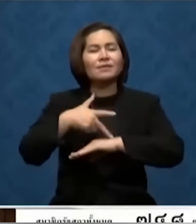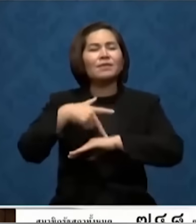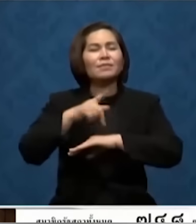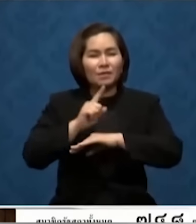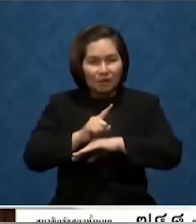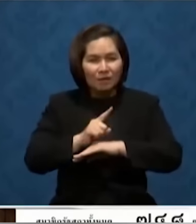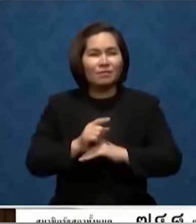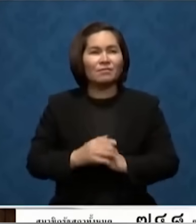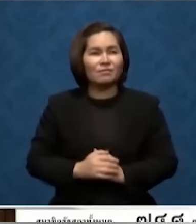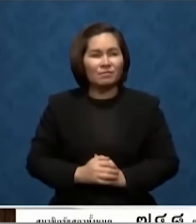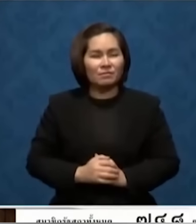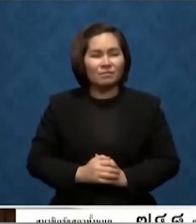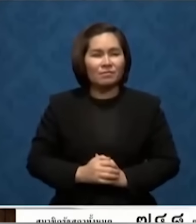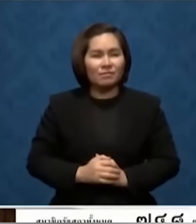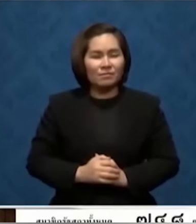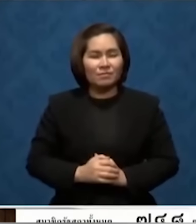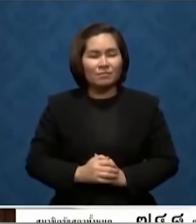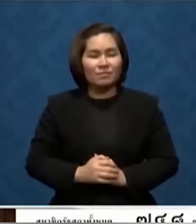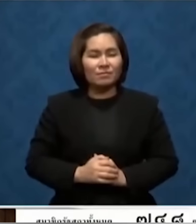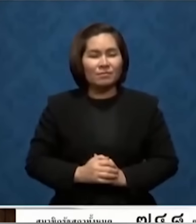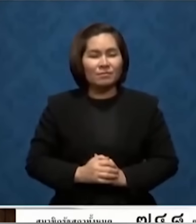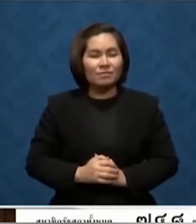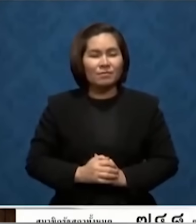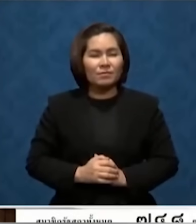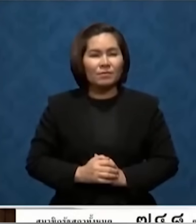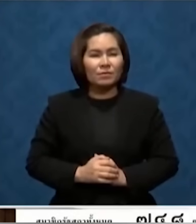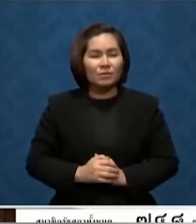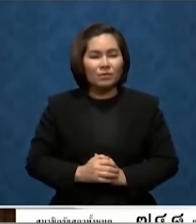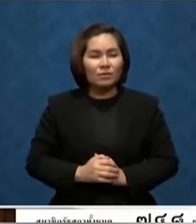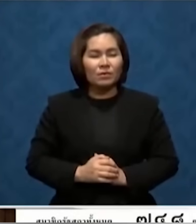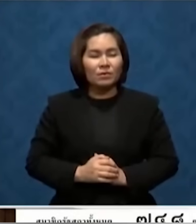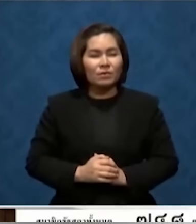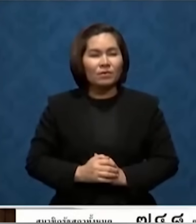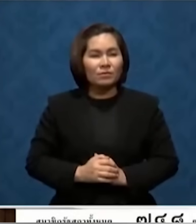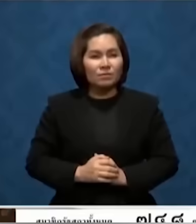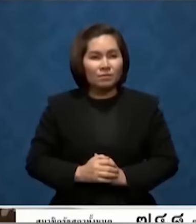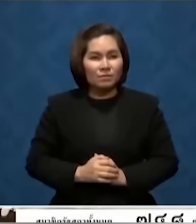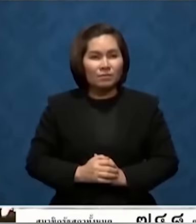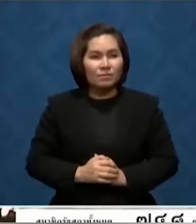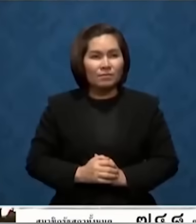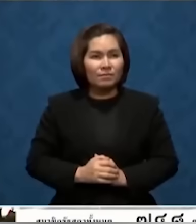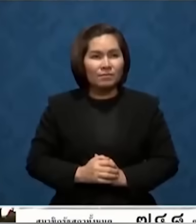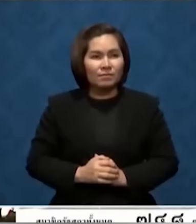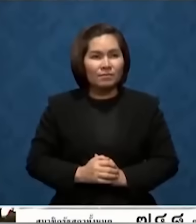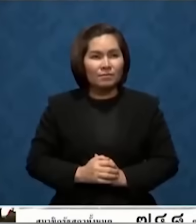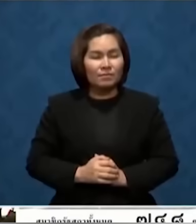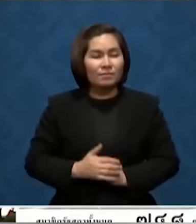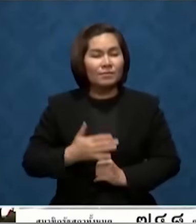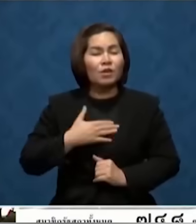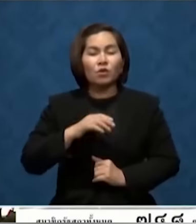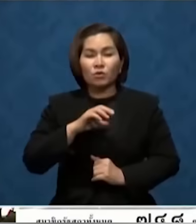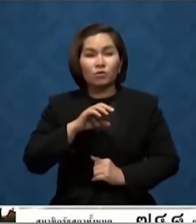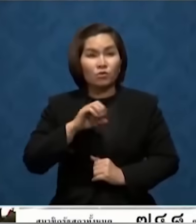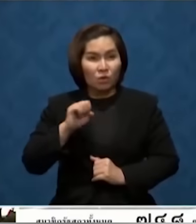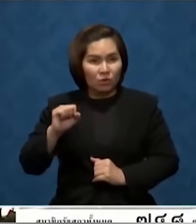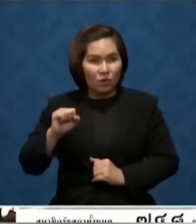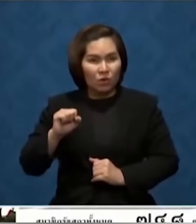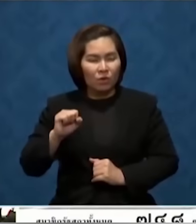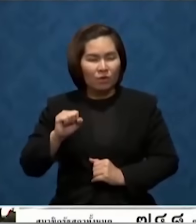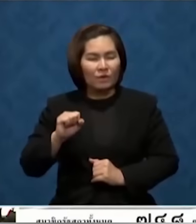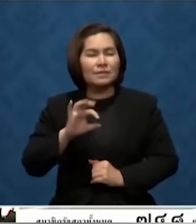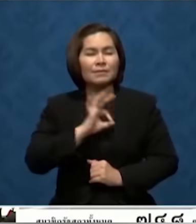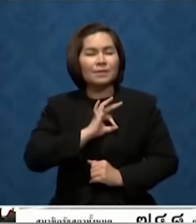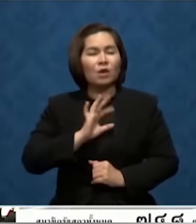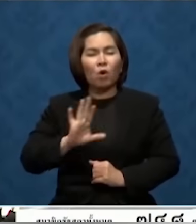พครับผมวิโรจน์ลักษณะอนุสรณ์นะครับสมาชิก ผมขอโทษด้วยที่ไม่ได้ยิน สภาผู้แทนราษฎรนะครับในฐานะ สมาชิกรัฐสภาจริงๆแล้วผมไม่ได้อย